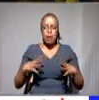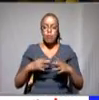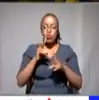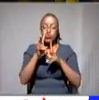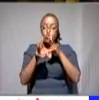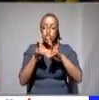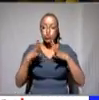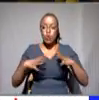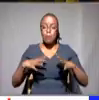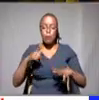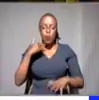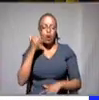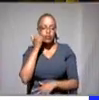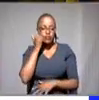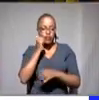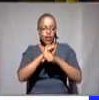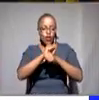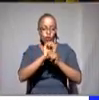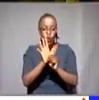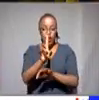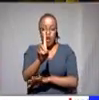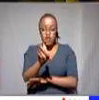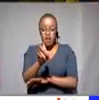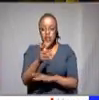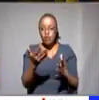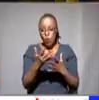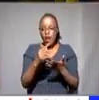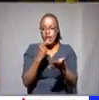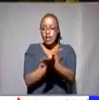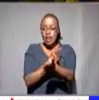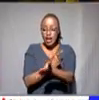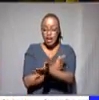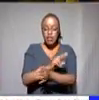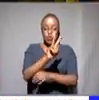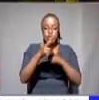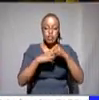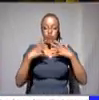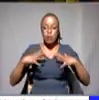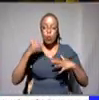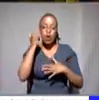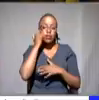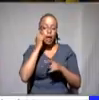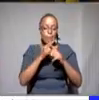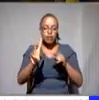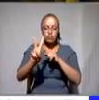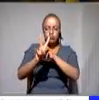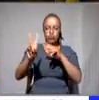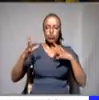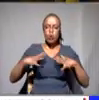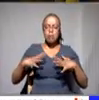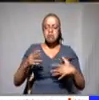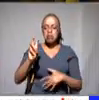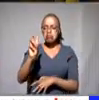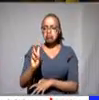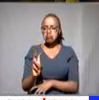22 nĩo mena homa ĩno ya COVID-19. Kũrĩa bũrũri wa Ghana nĩ andũ 27 mena homa ĩno, no andũ 2 nĩ